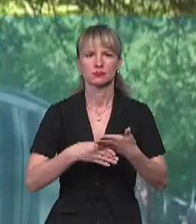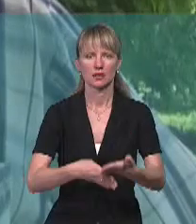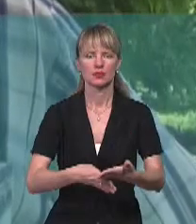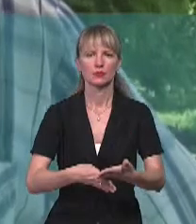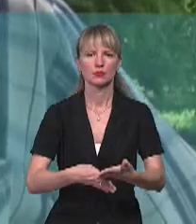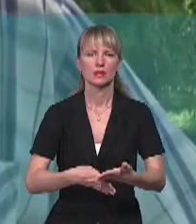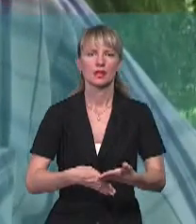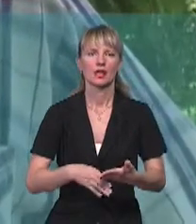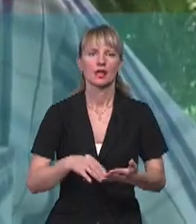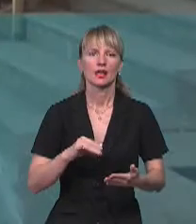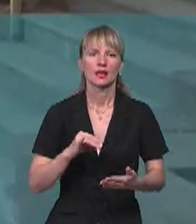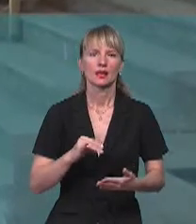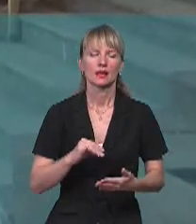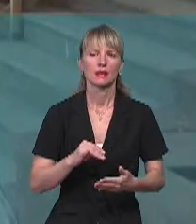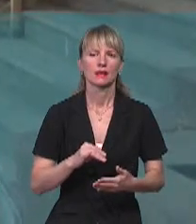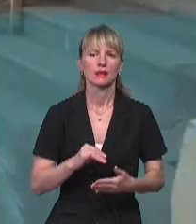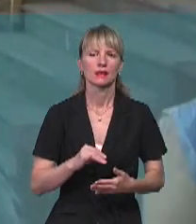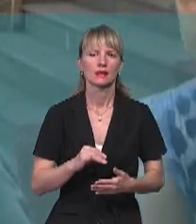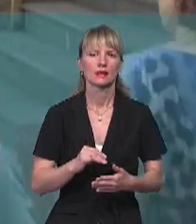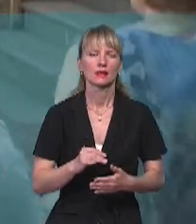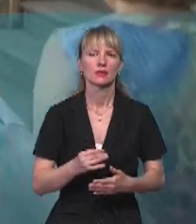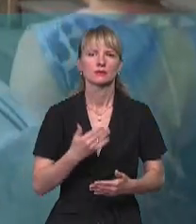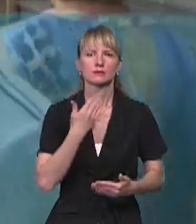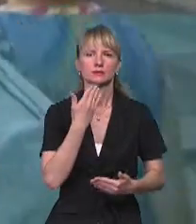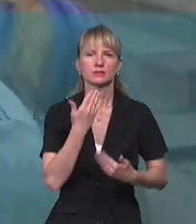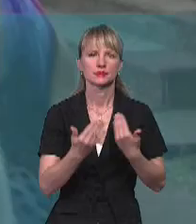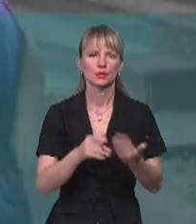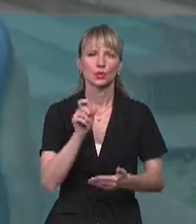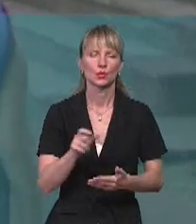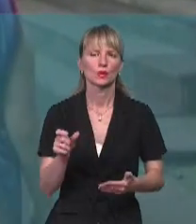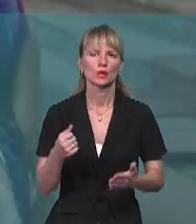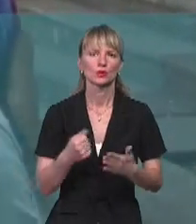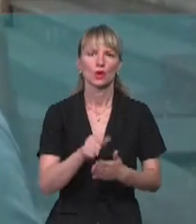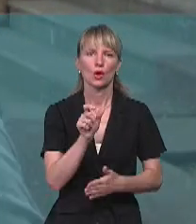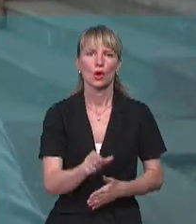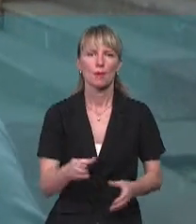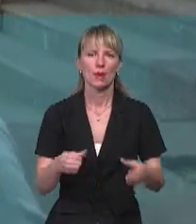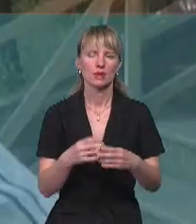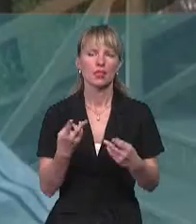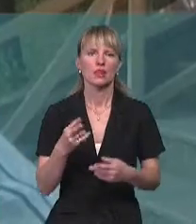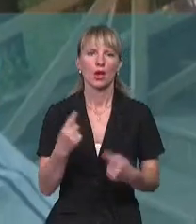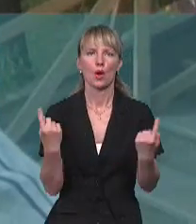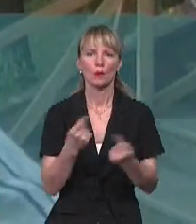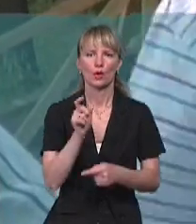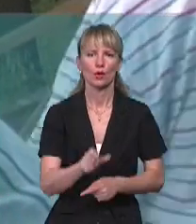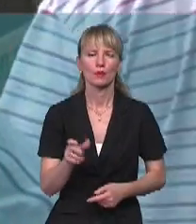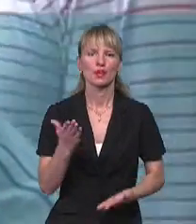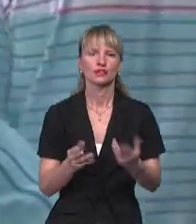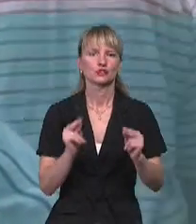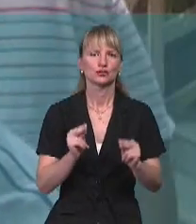консультування. Можливо, і чу. Звернення людей, публічних людей до громадян, звичайних громадян. Якщо чесно, то